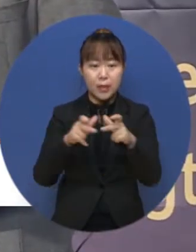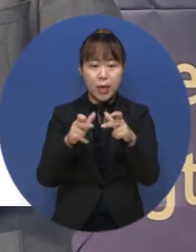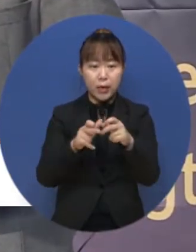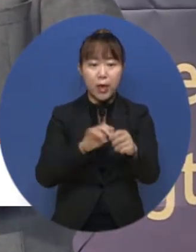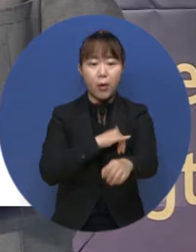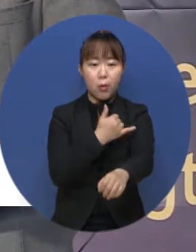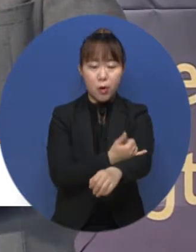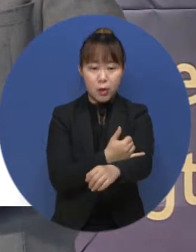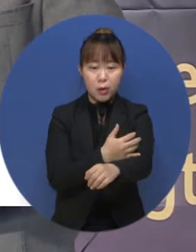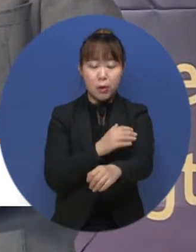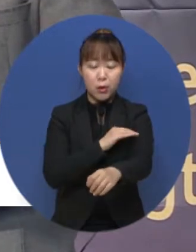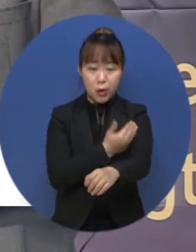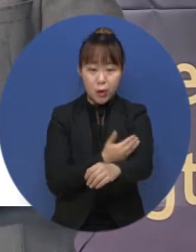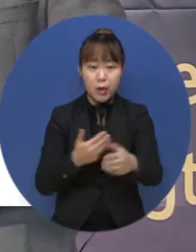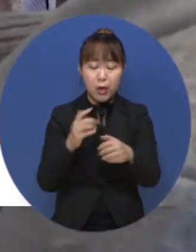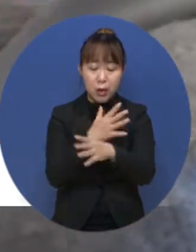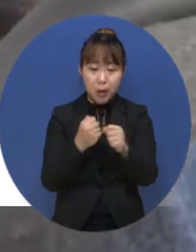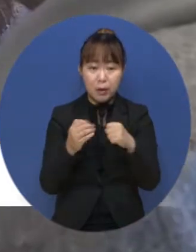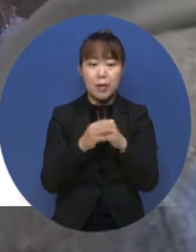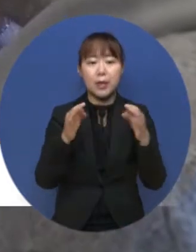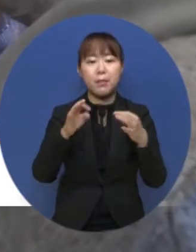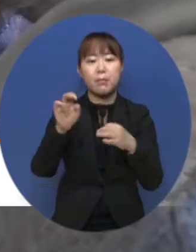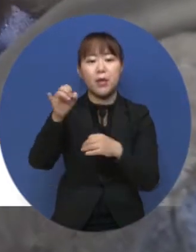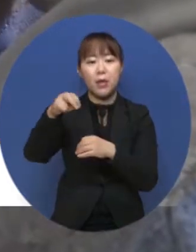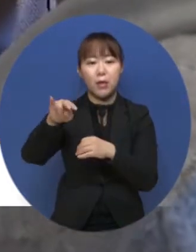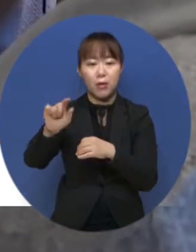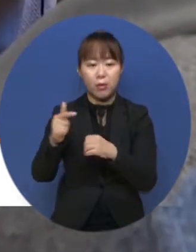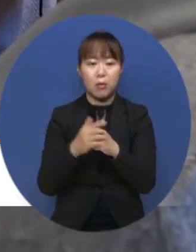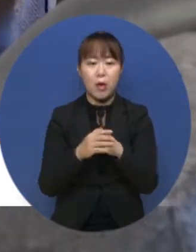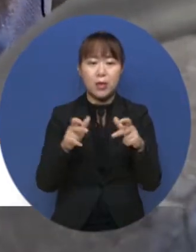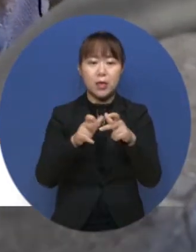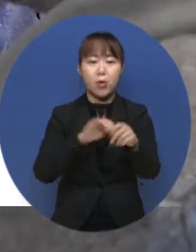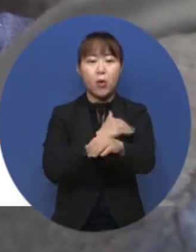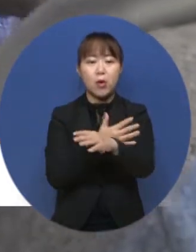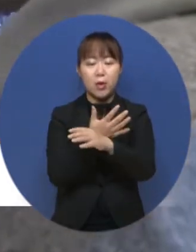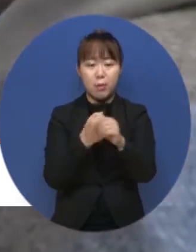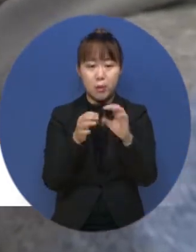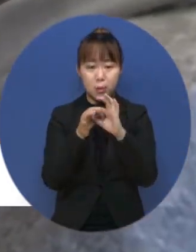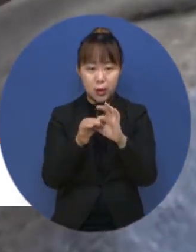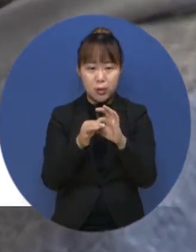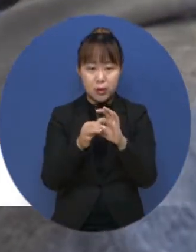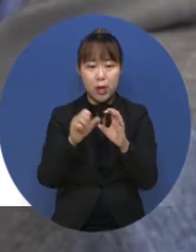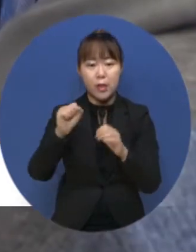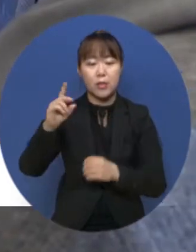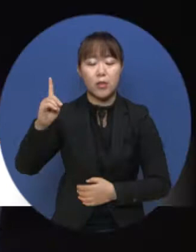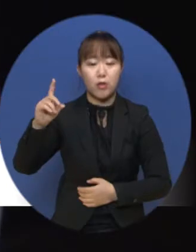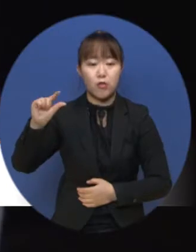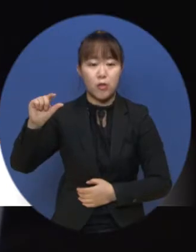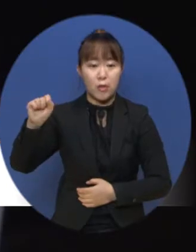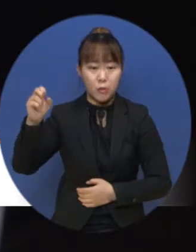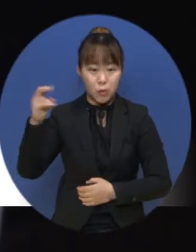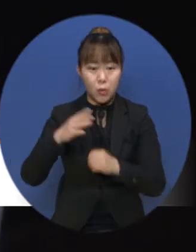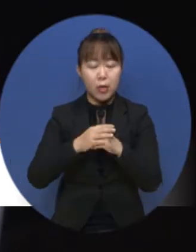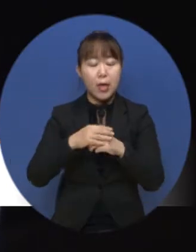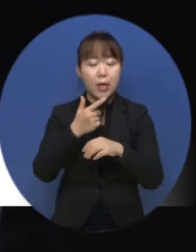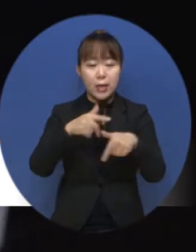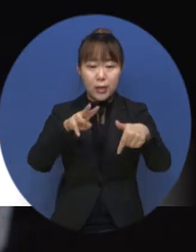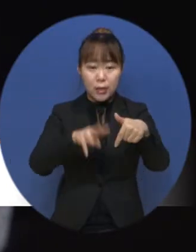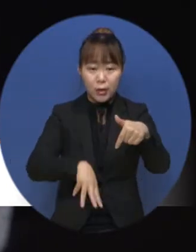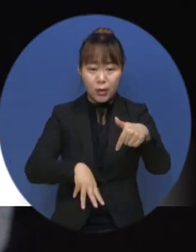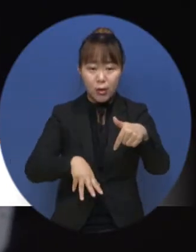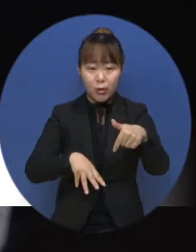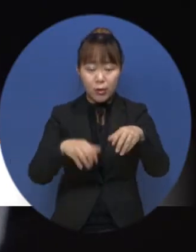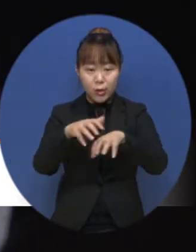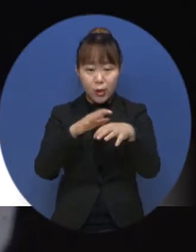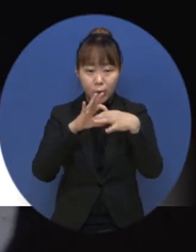장애인권리위원회 김미연 위원은 특히 장애인권리협약을 중심으로 SDGs와 인천전략 등